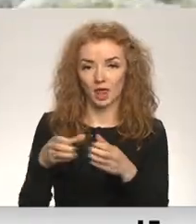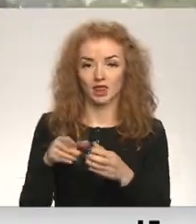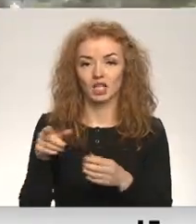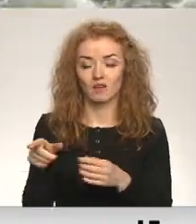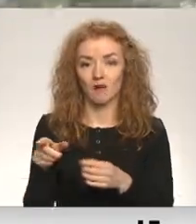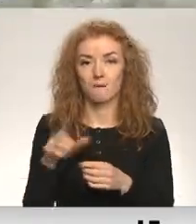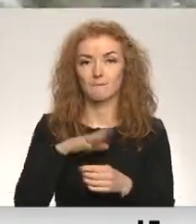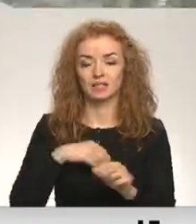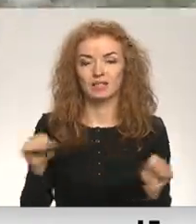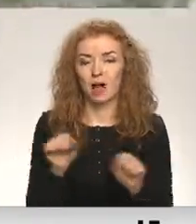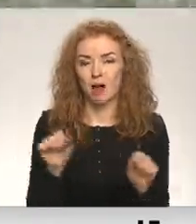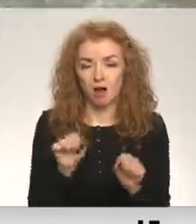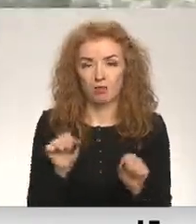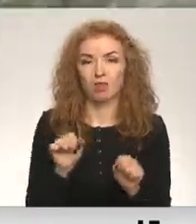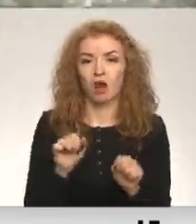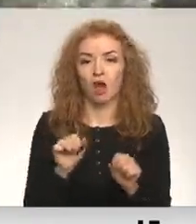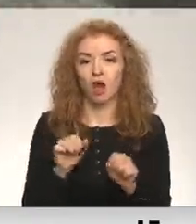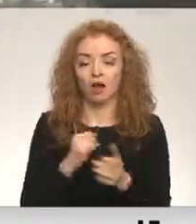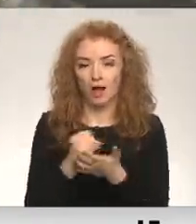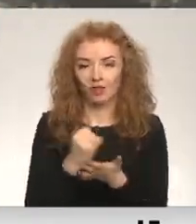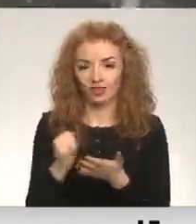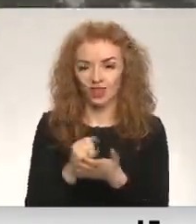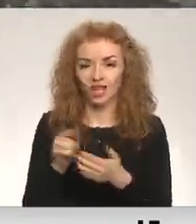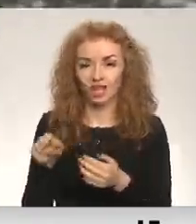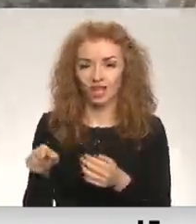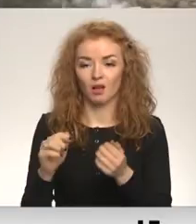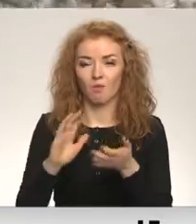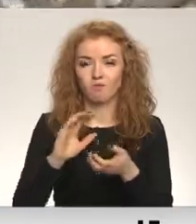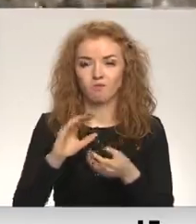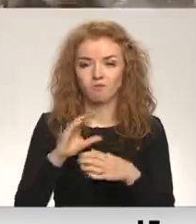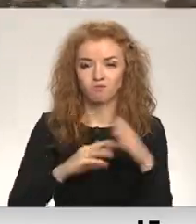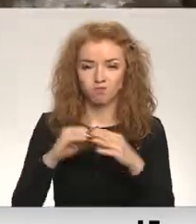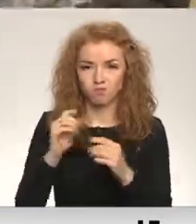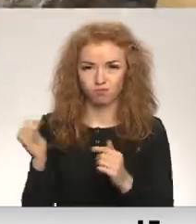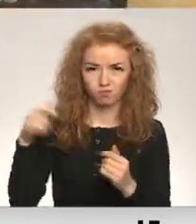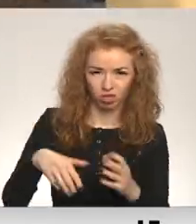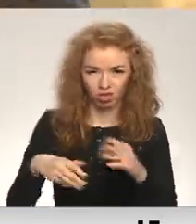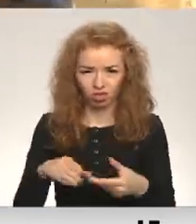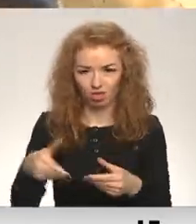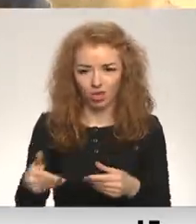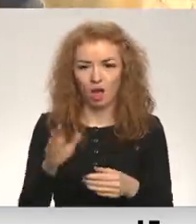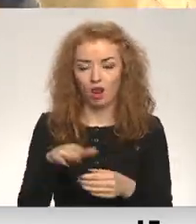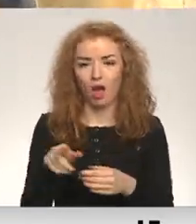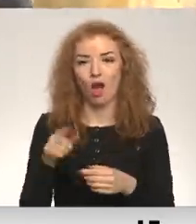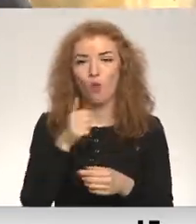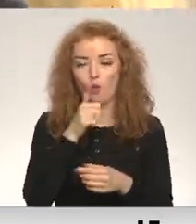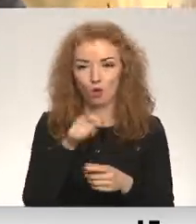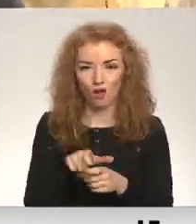noteikts pēc iespējas ātrāk atbrīvot upes gultni no iekritušajiem betona blokiem, lai nepieļautu turpmāko upes